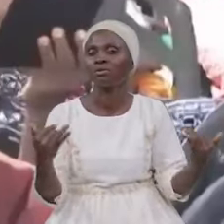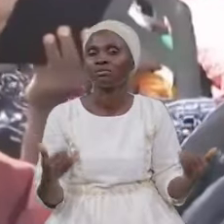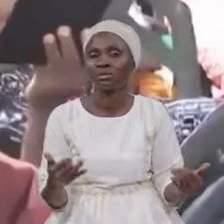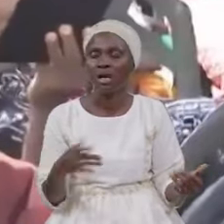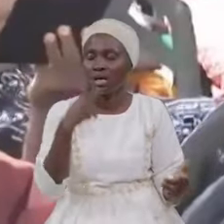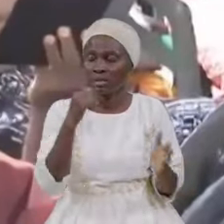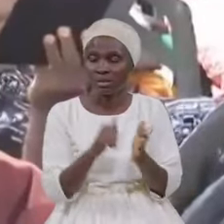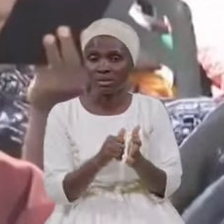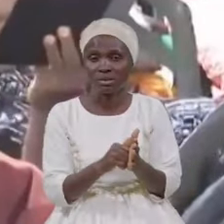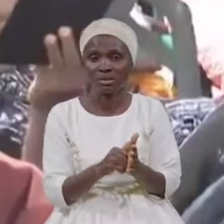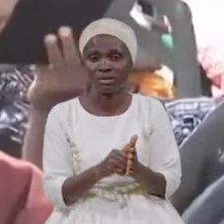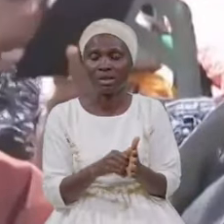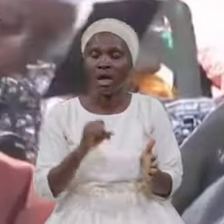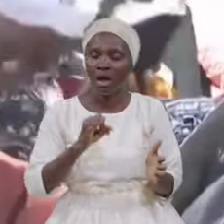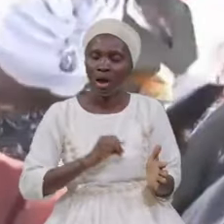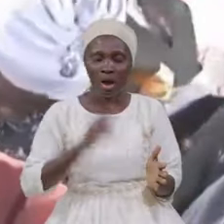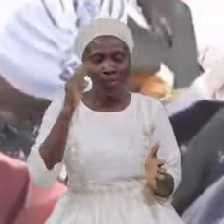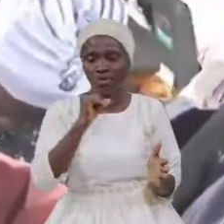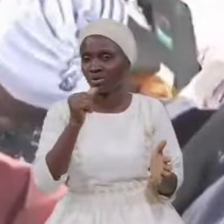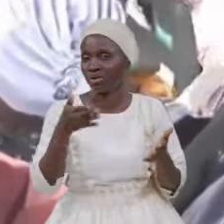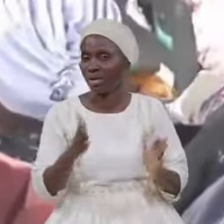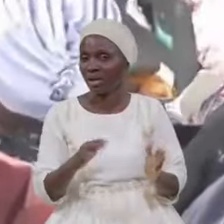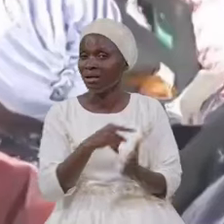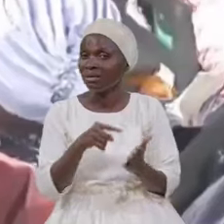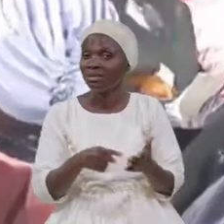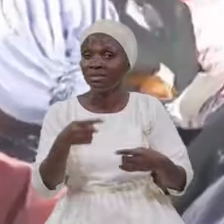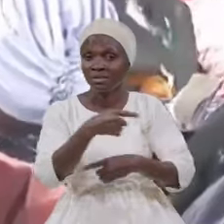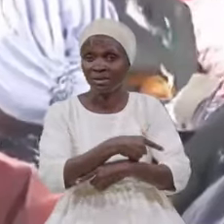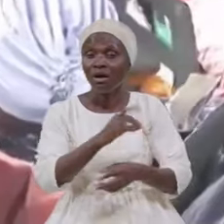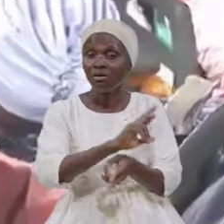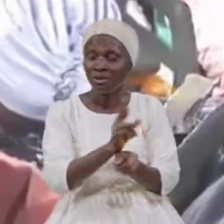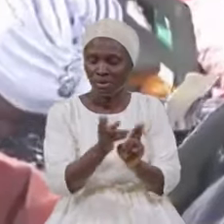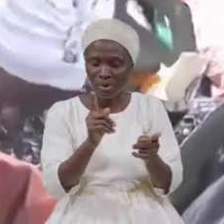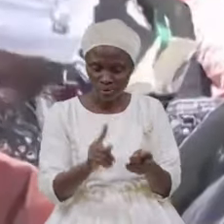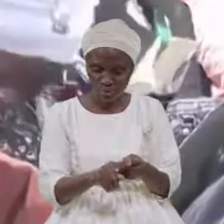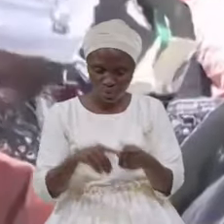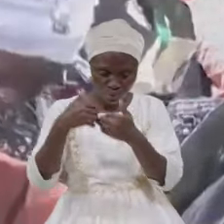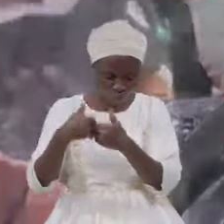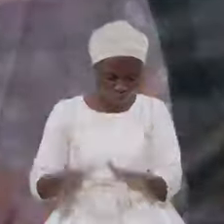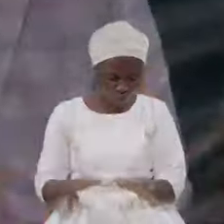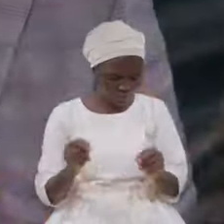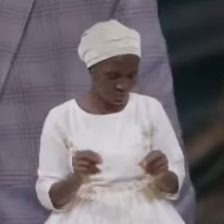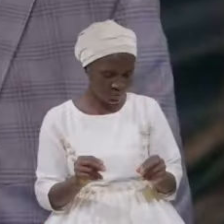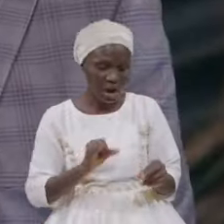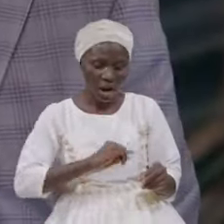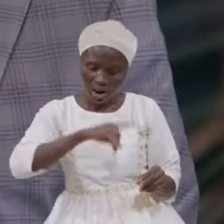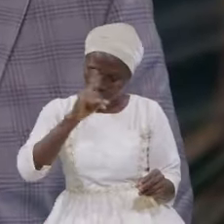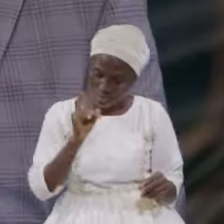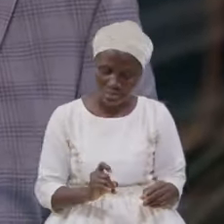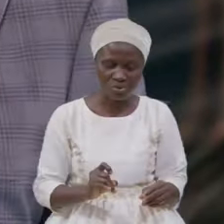de repentance de me dépasser. Je dois me réconcilier à Dieu. Le